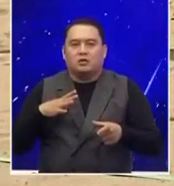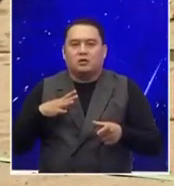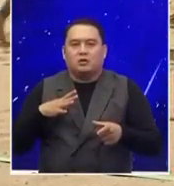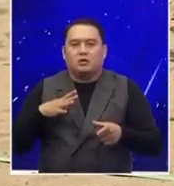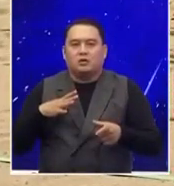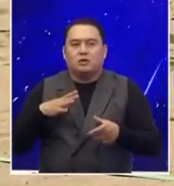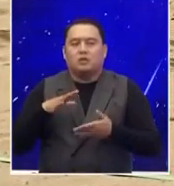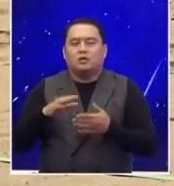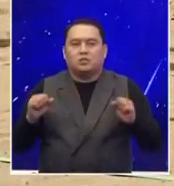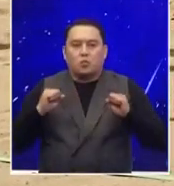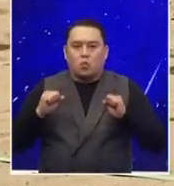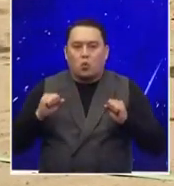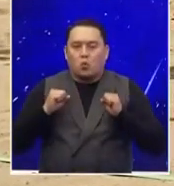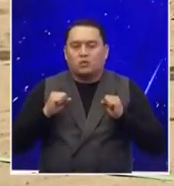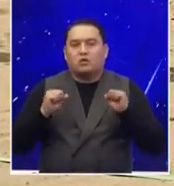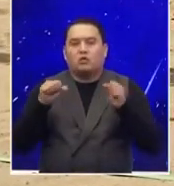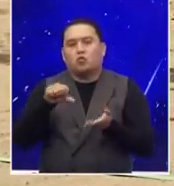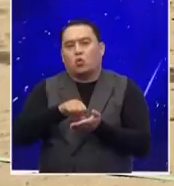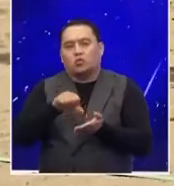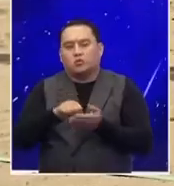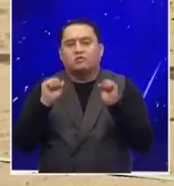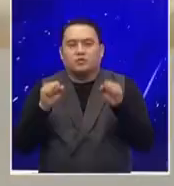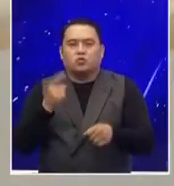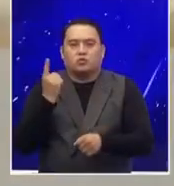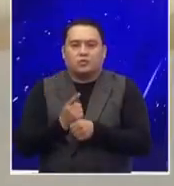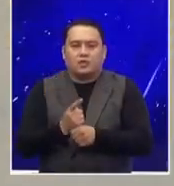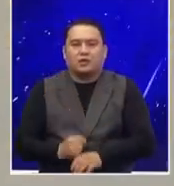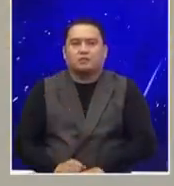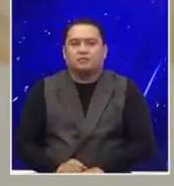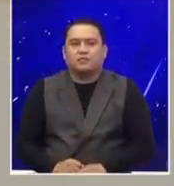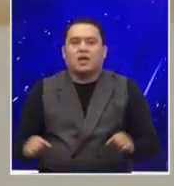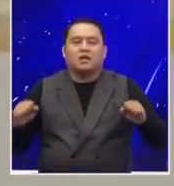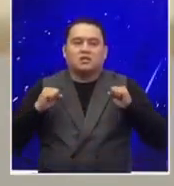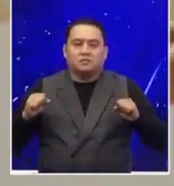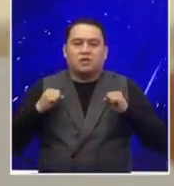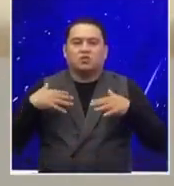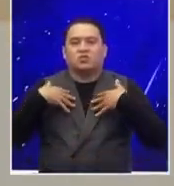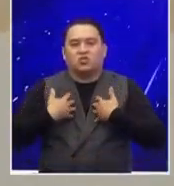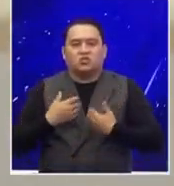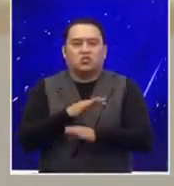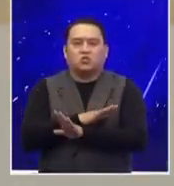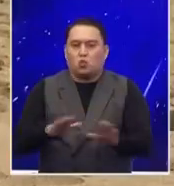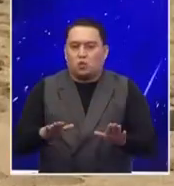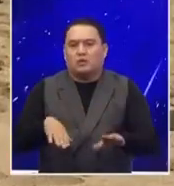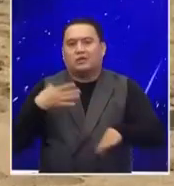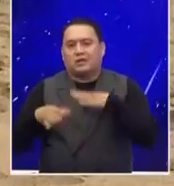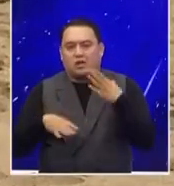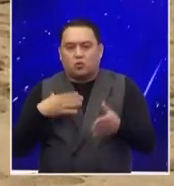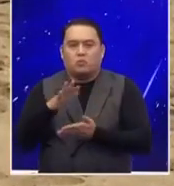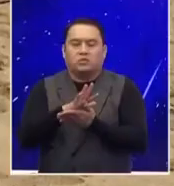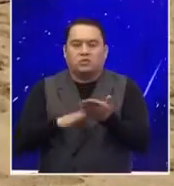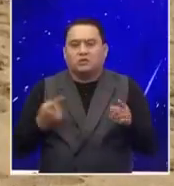от Министерства спорта на участие в этих соревнованиях. Однако спортсменки не отчаиваются и продолжают тренироваться, а работают в